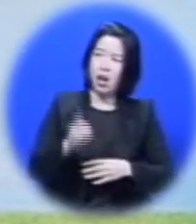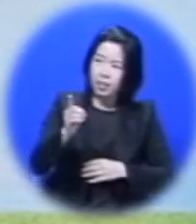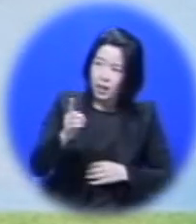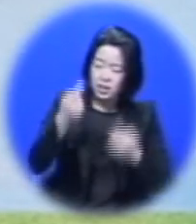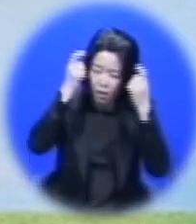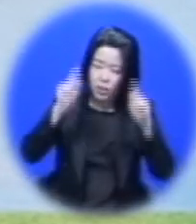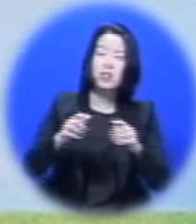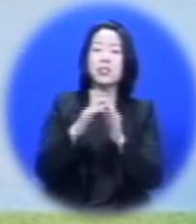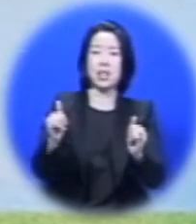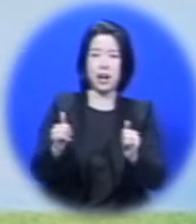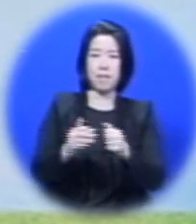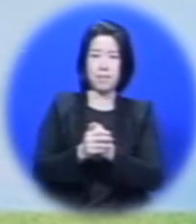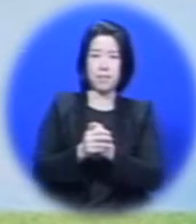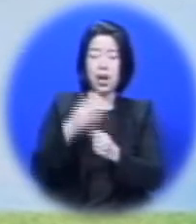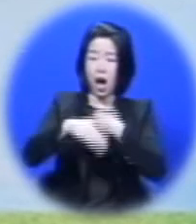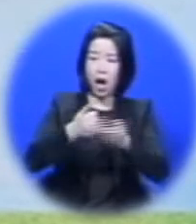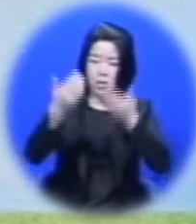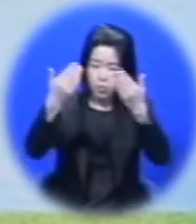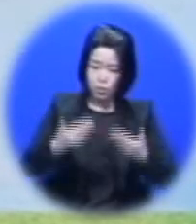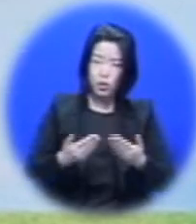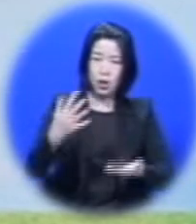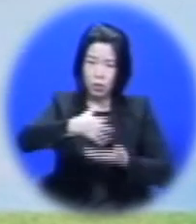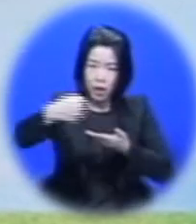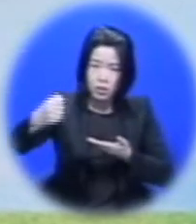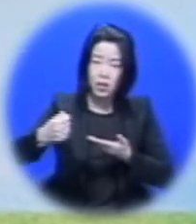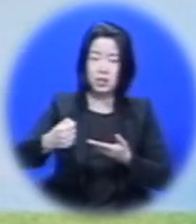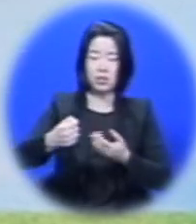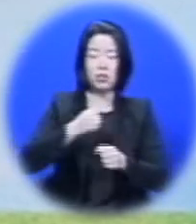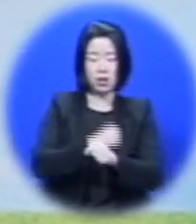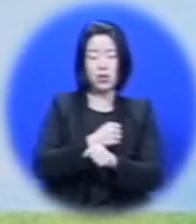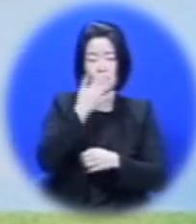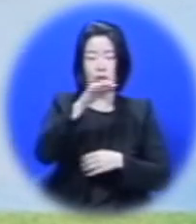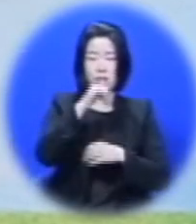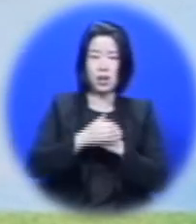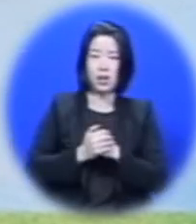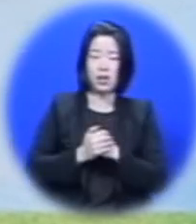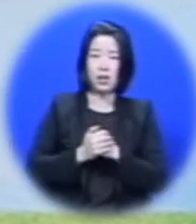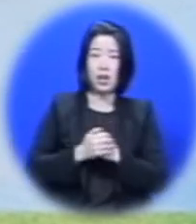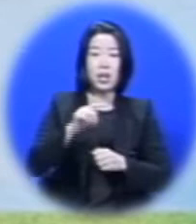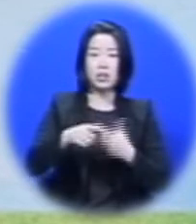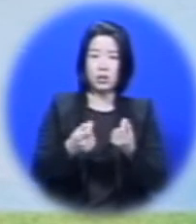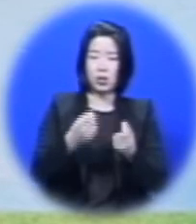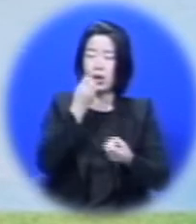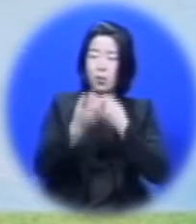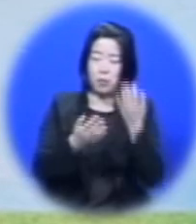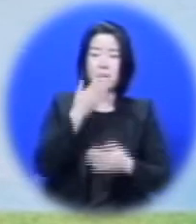사람이라 하나님이 주시기도 하고 거둬가시기도 하시는 거지 그렇게